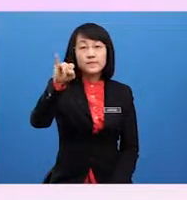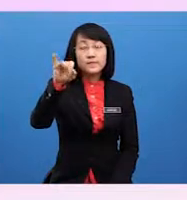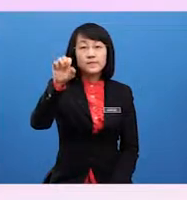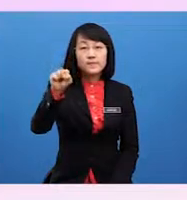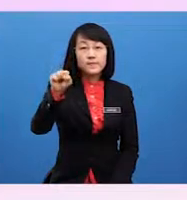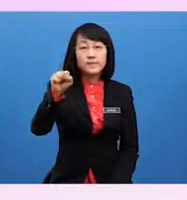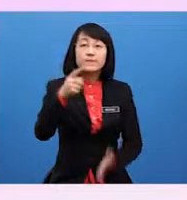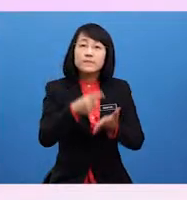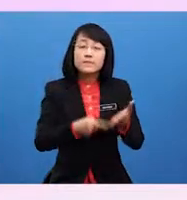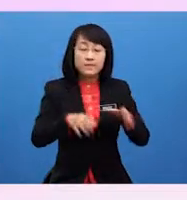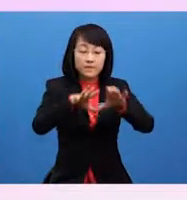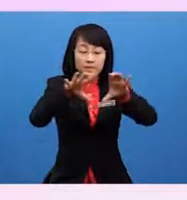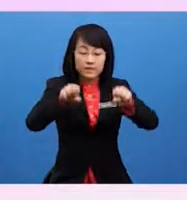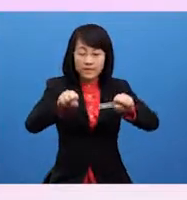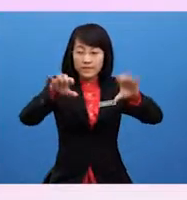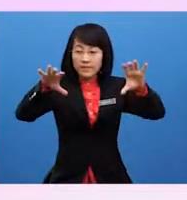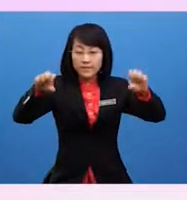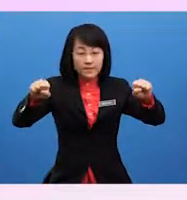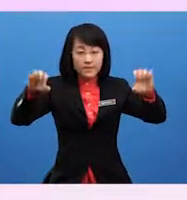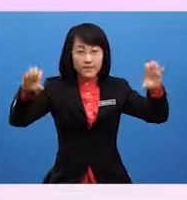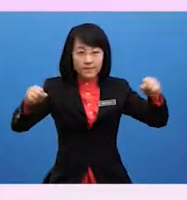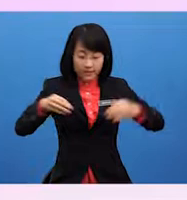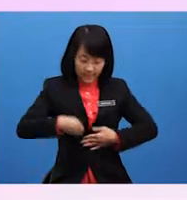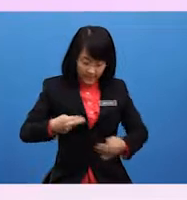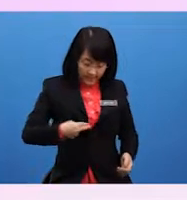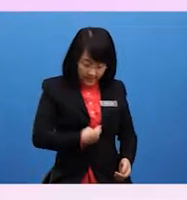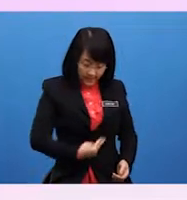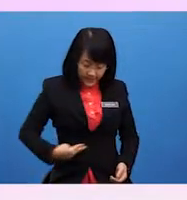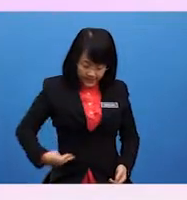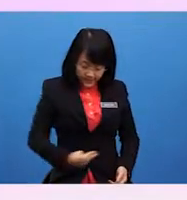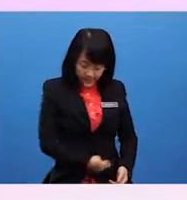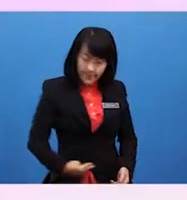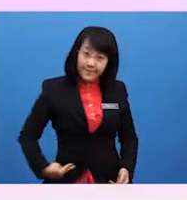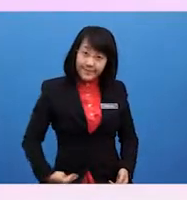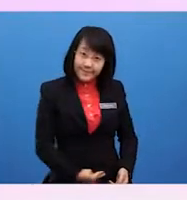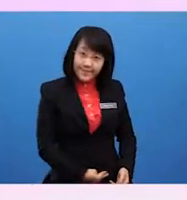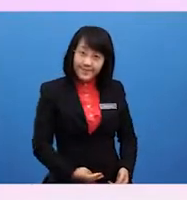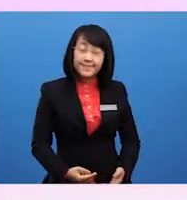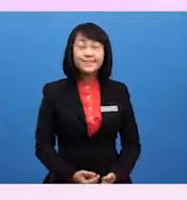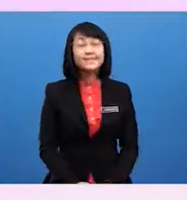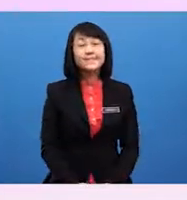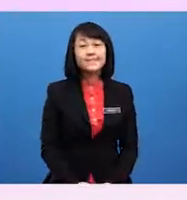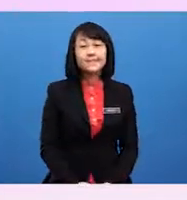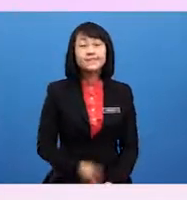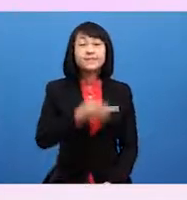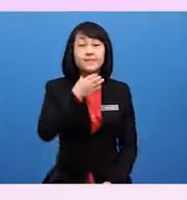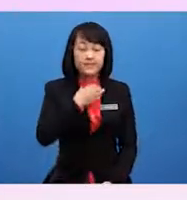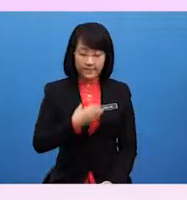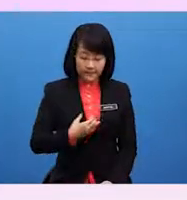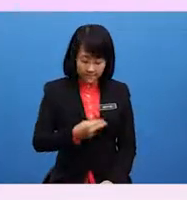dan pengenduran otot-otot di salur pencernaan seperti di sepanjang